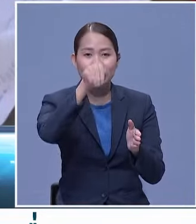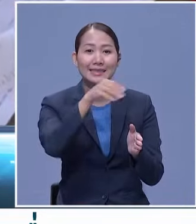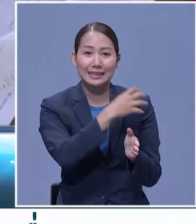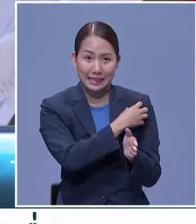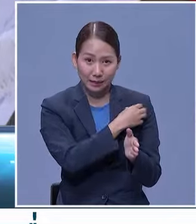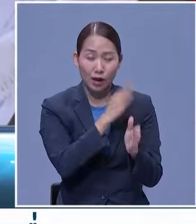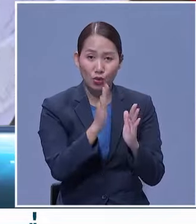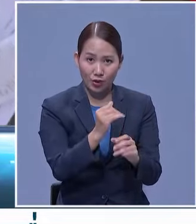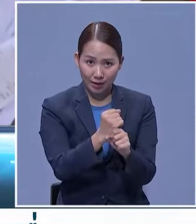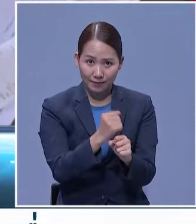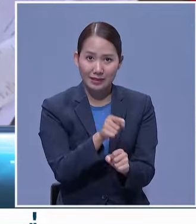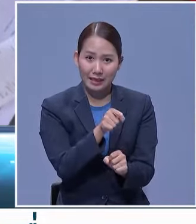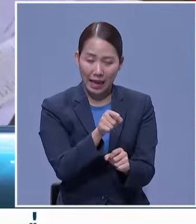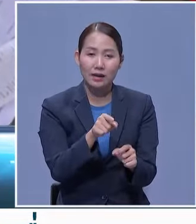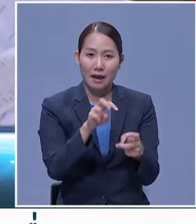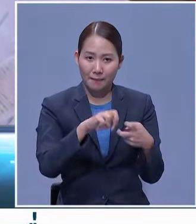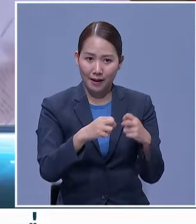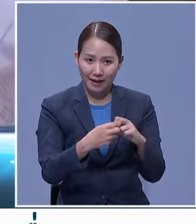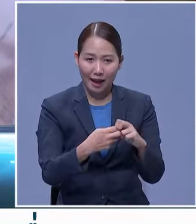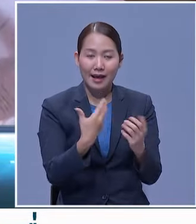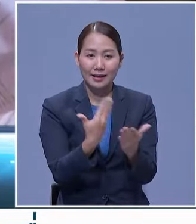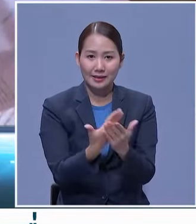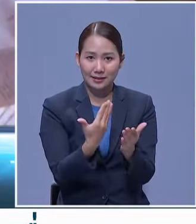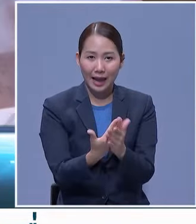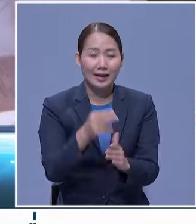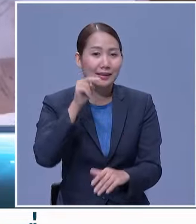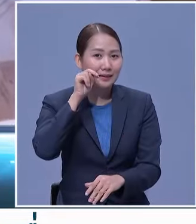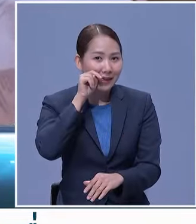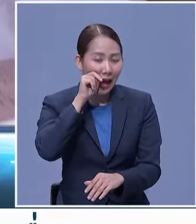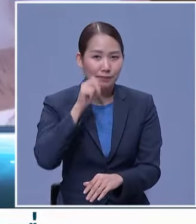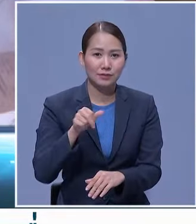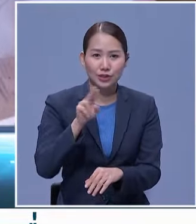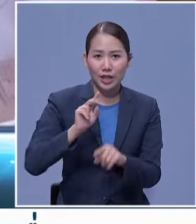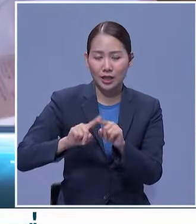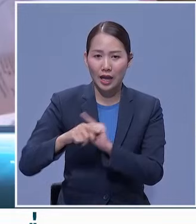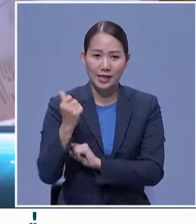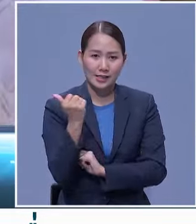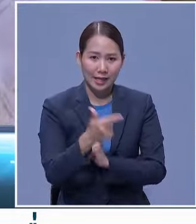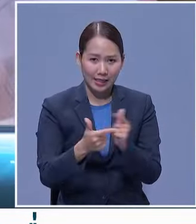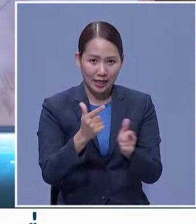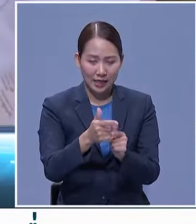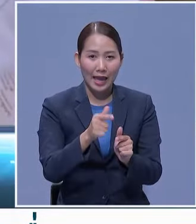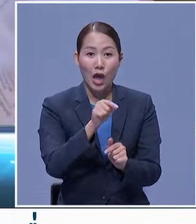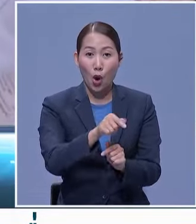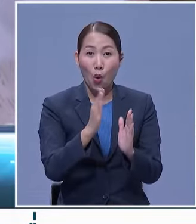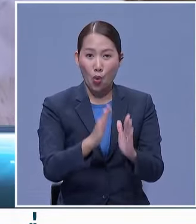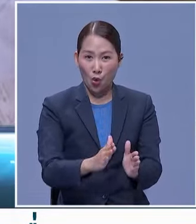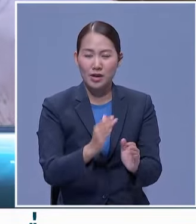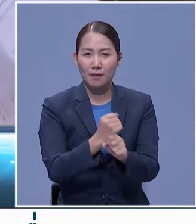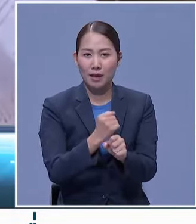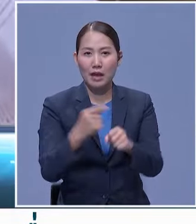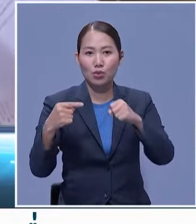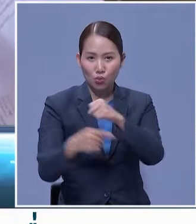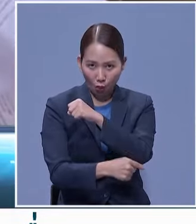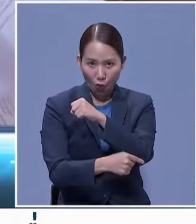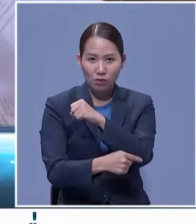องไม่เอาเงินเข้าสู่ระบบจัดเก็บค่าน้ำตามปกติภายหลังทางเทศบาลจึงได้ไล่เจ้าที่คนดังกล่าวออกและแจ้งข้อห